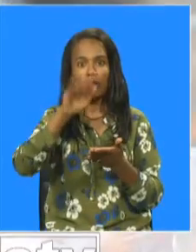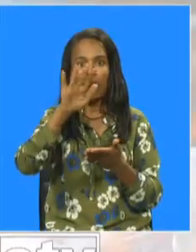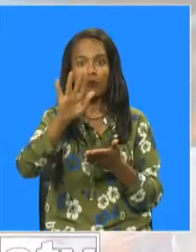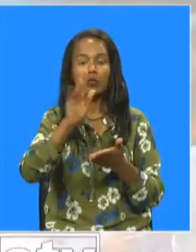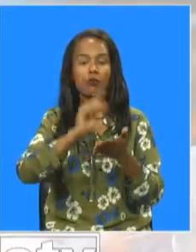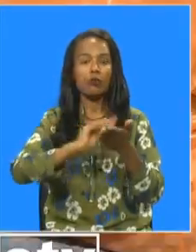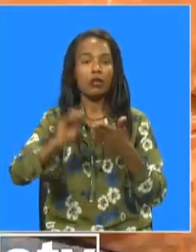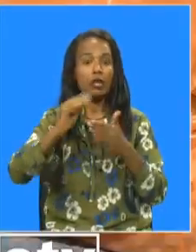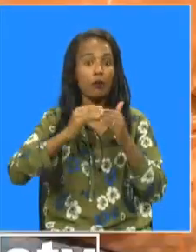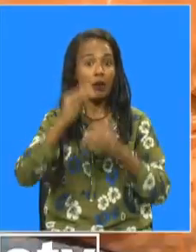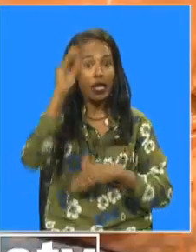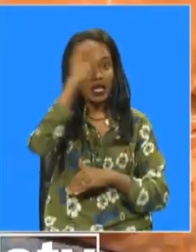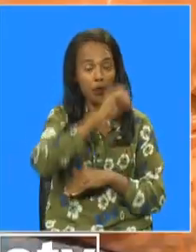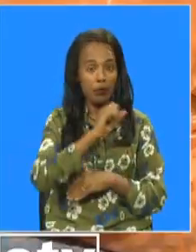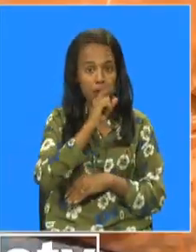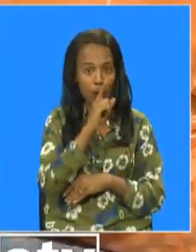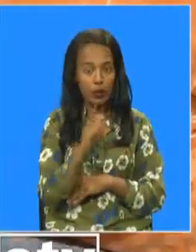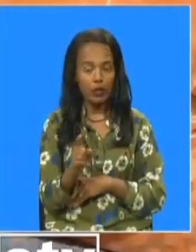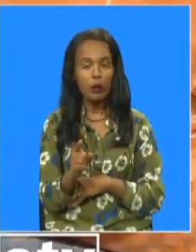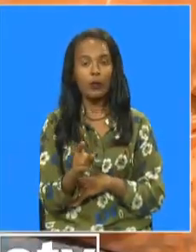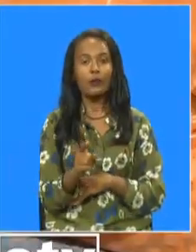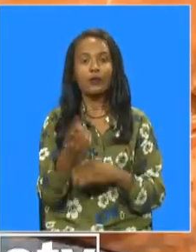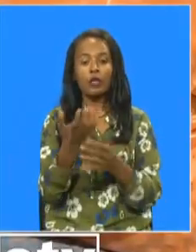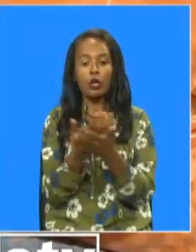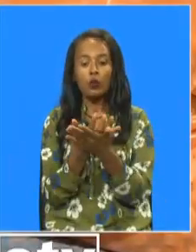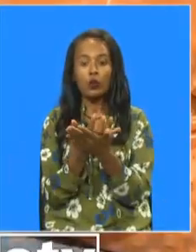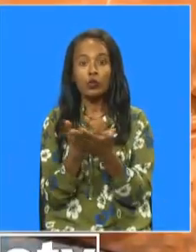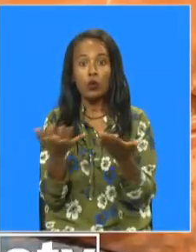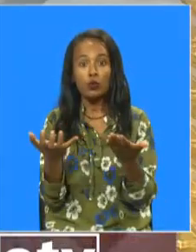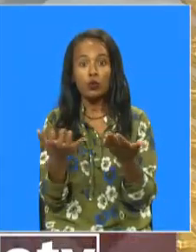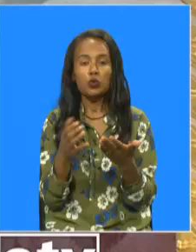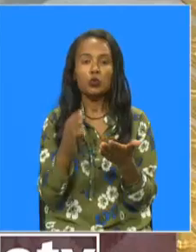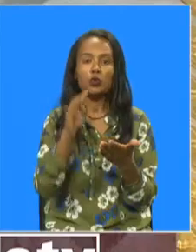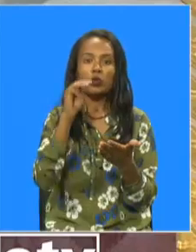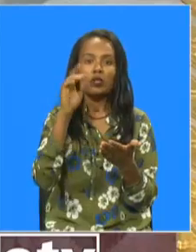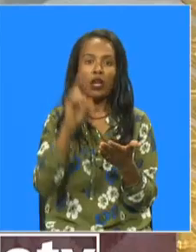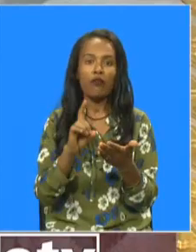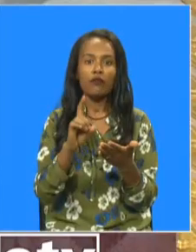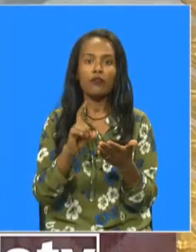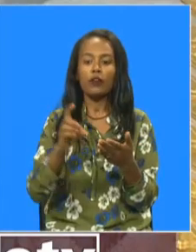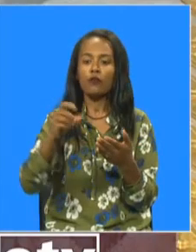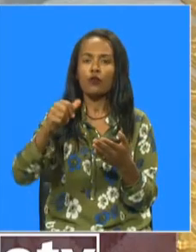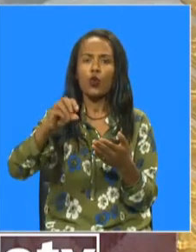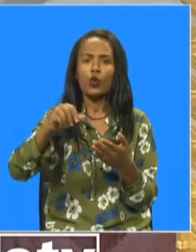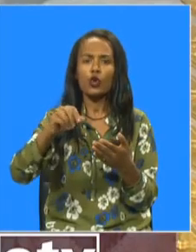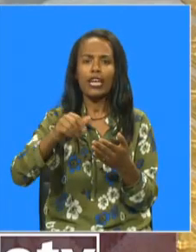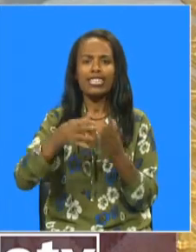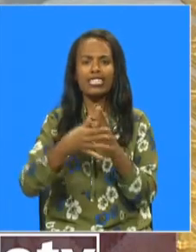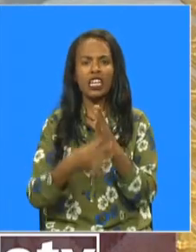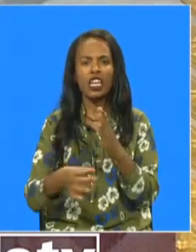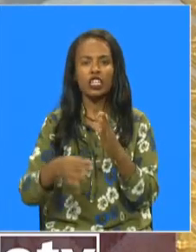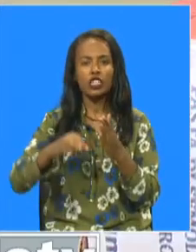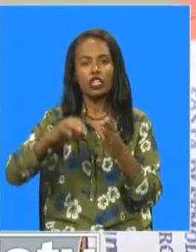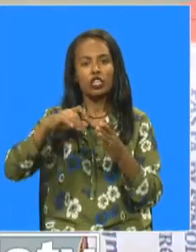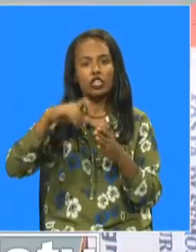ብር በላይ የሚገመት ነው። ቁሳቁሶቹም ጤፍ፣ ፉርኖ ዱቄት፣ ዘይት፣ ሽንኩርት፣ ነጭ ሽንኩርት፣